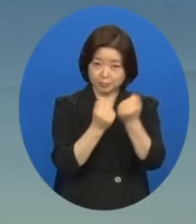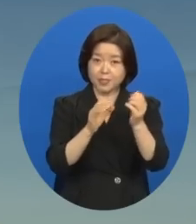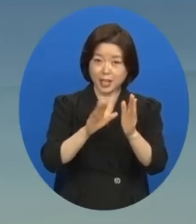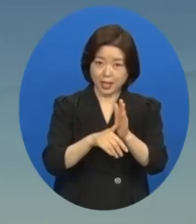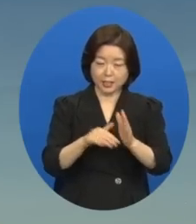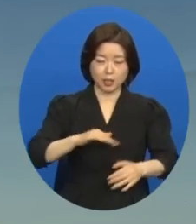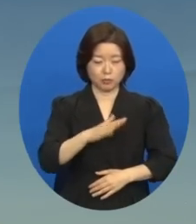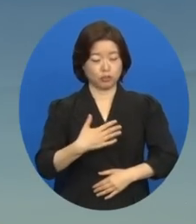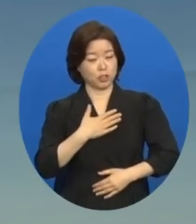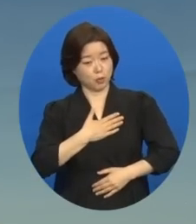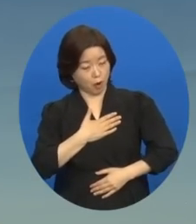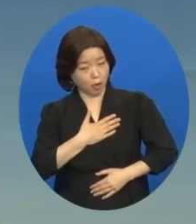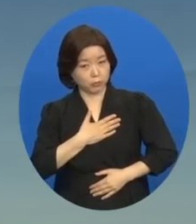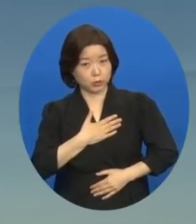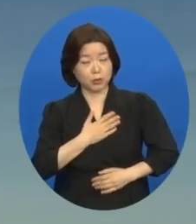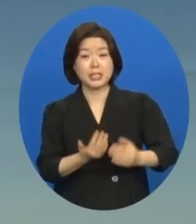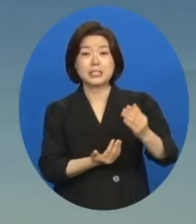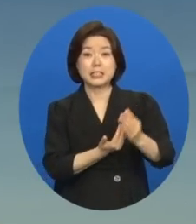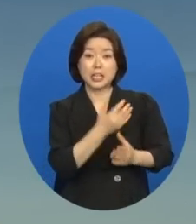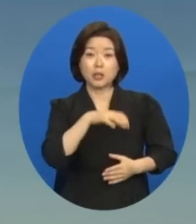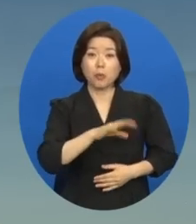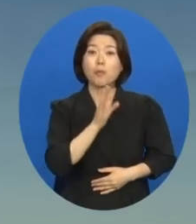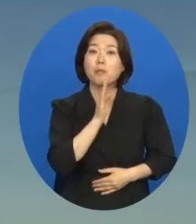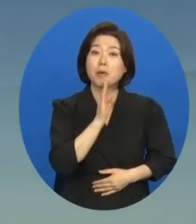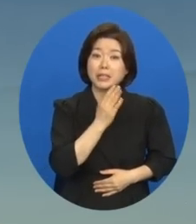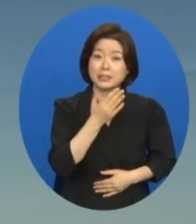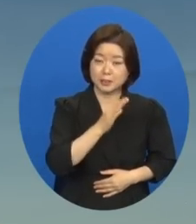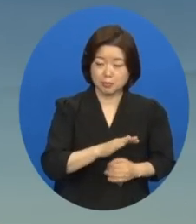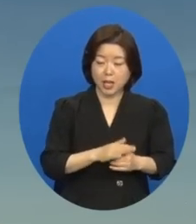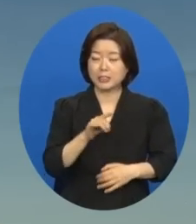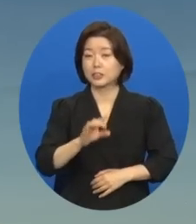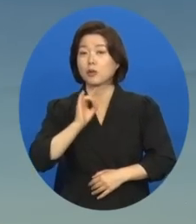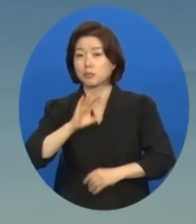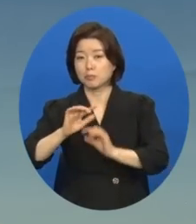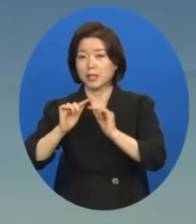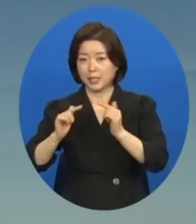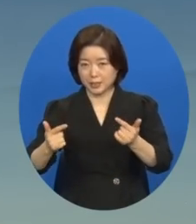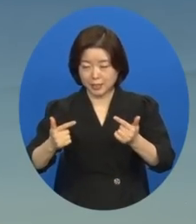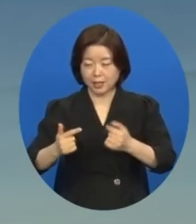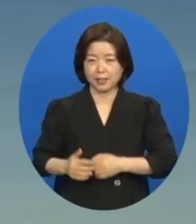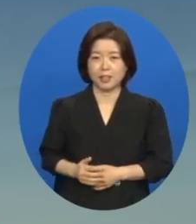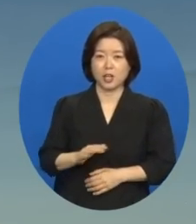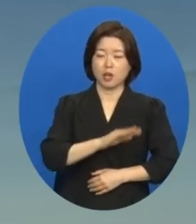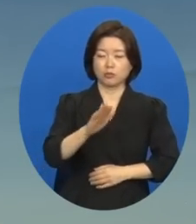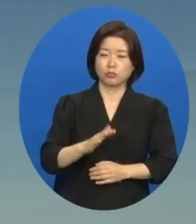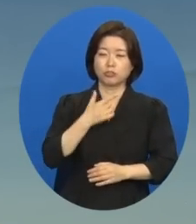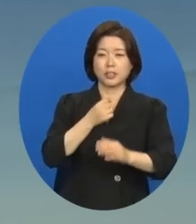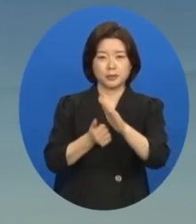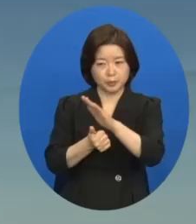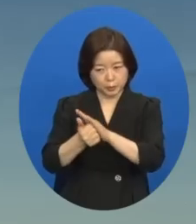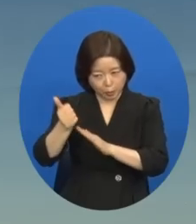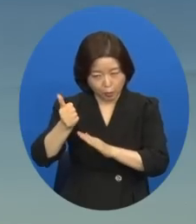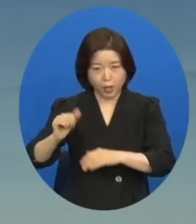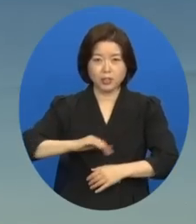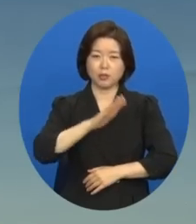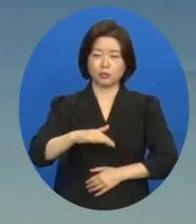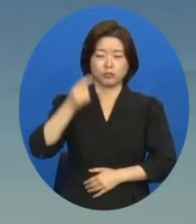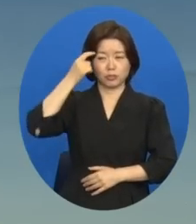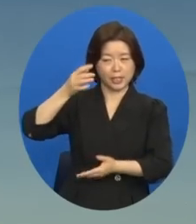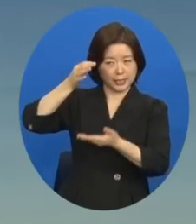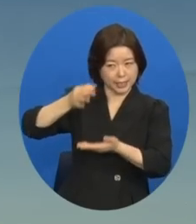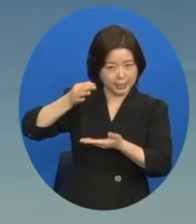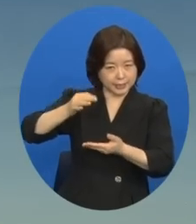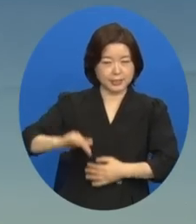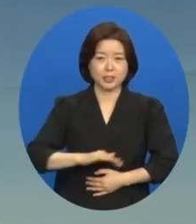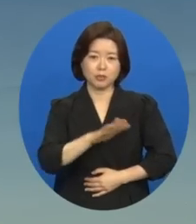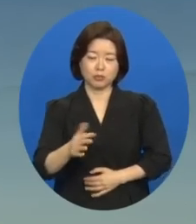우리의 정서나 감정이 일어나는 것이기도 하지만 그것뿐만 아니라 우리의 소원, 우리의 가치,